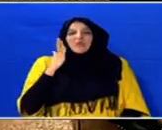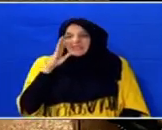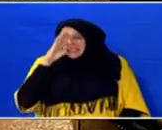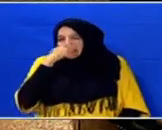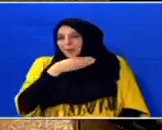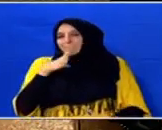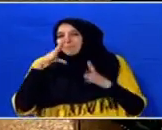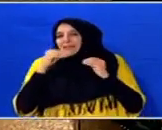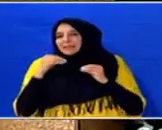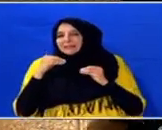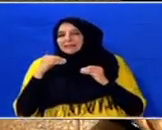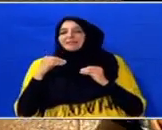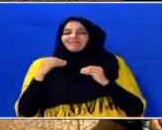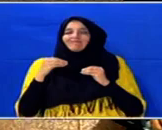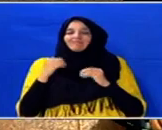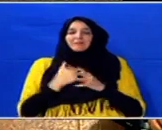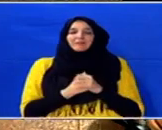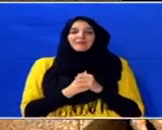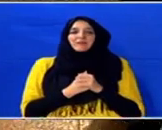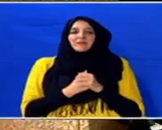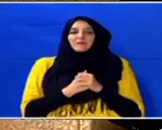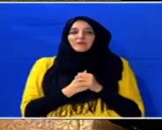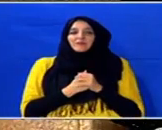وقيل راحت تختف. طيب